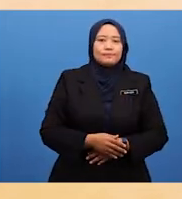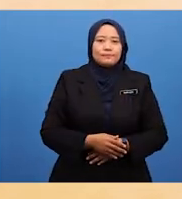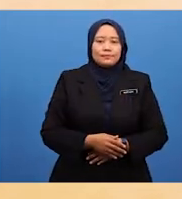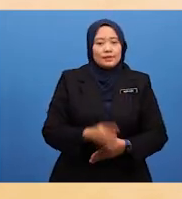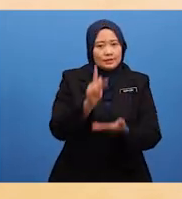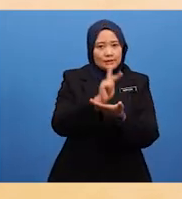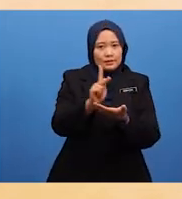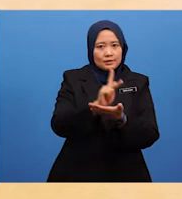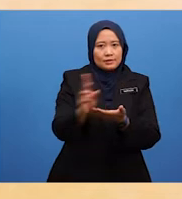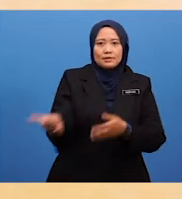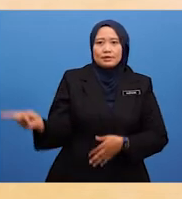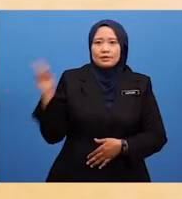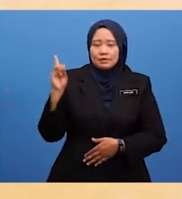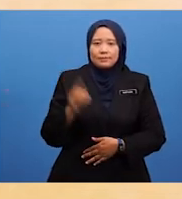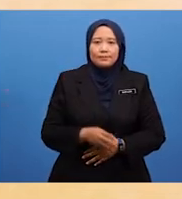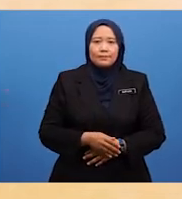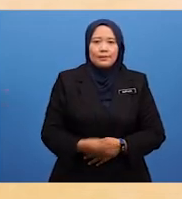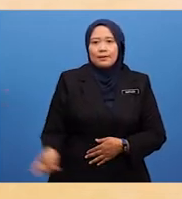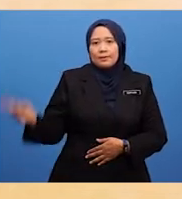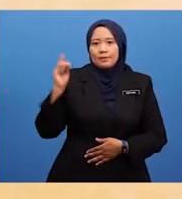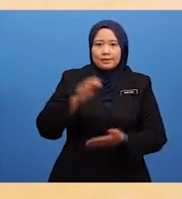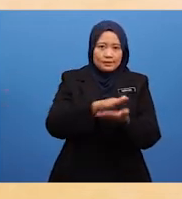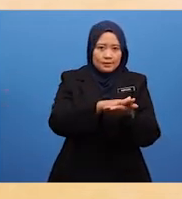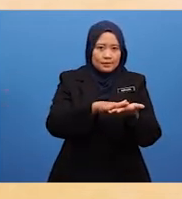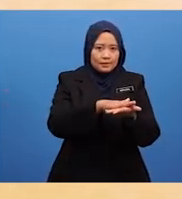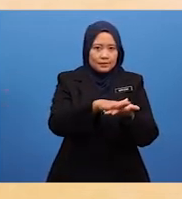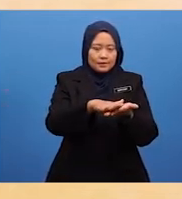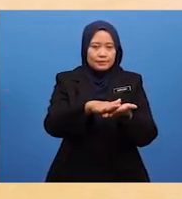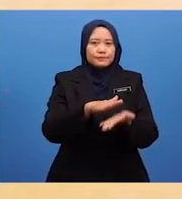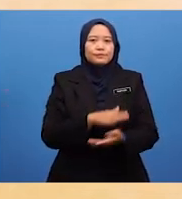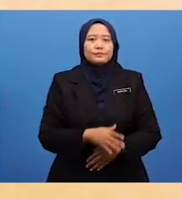Kesan-kesan daya, daya geseran,